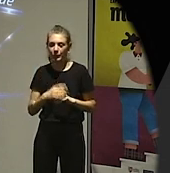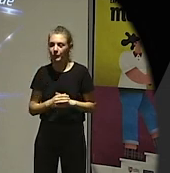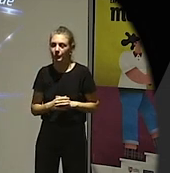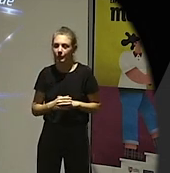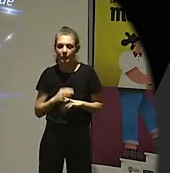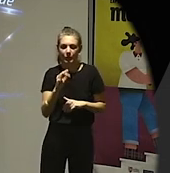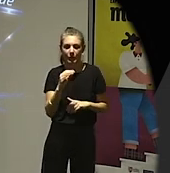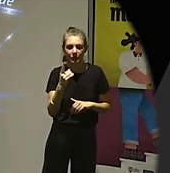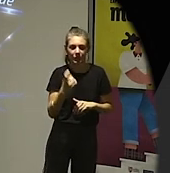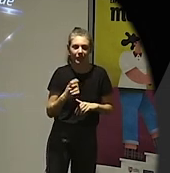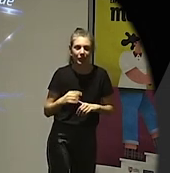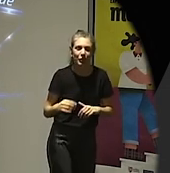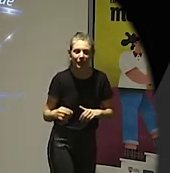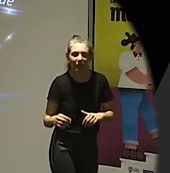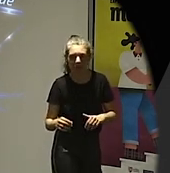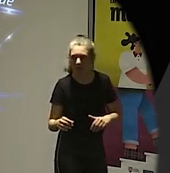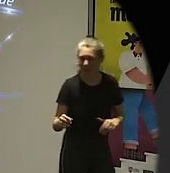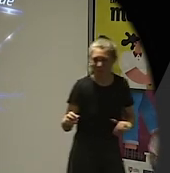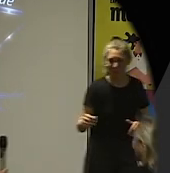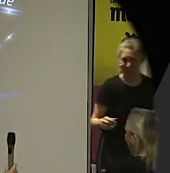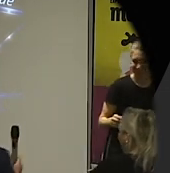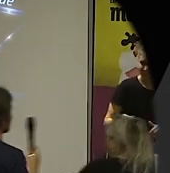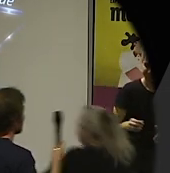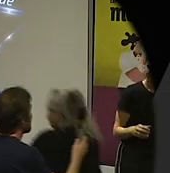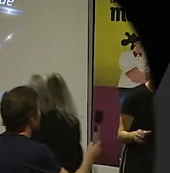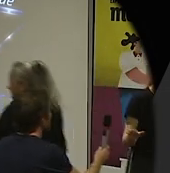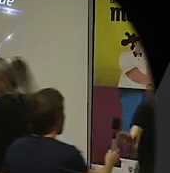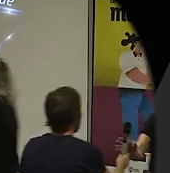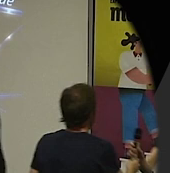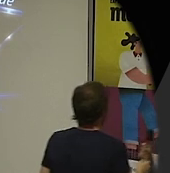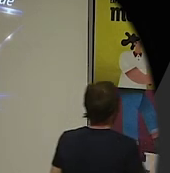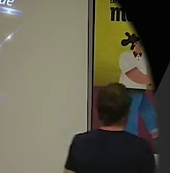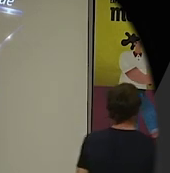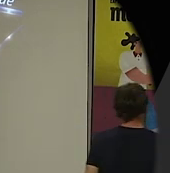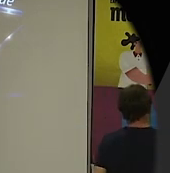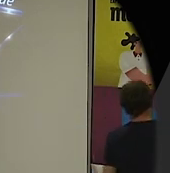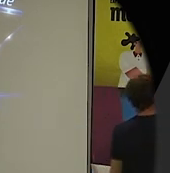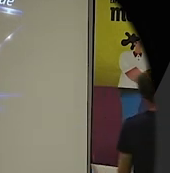encore une question, juste Véronique. Oui, pas de souci. Merci.